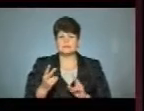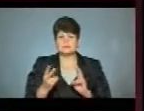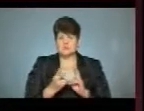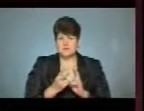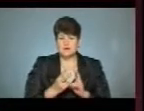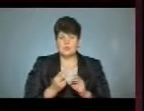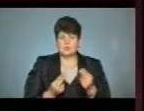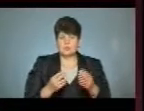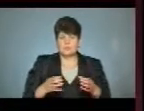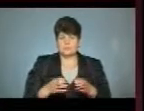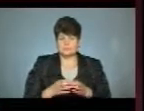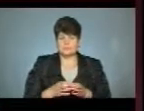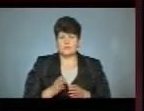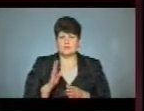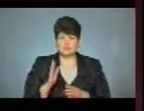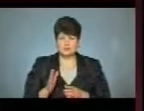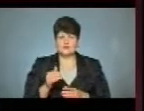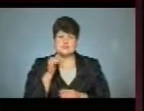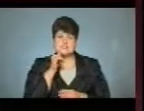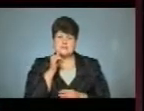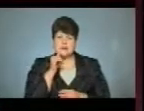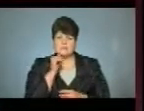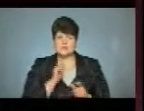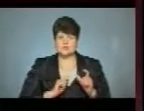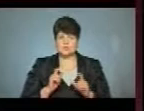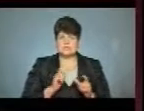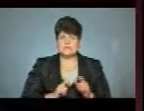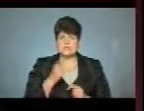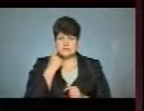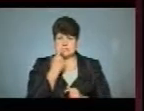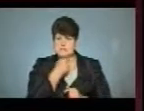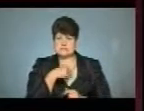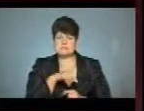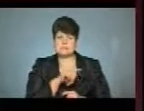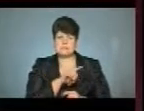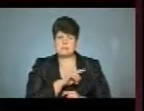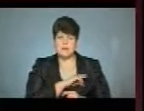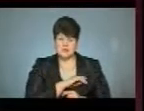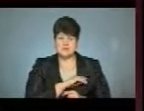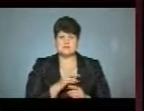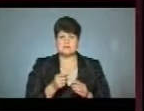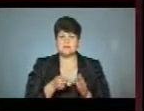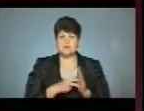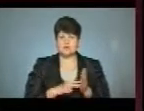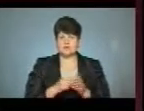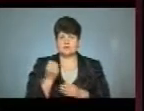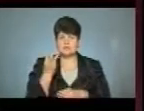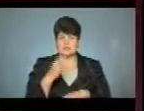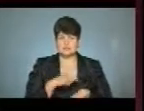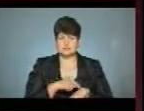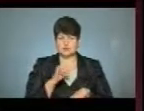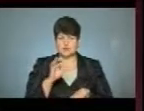груповому етапі чемпіонату тернополяни зіграють завтра зі студентами з Іспанії. Матч заплановано на 13:00 за київським